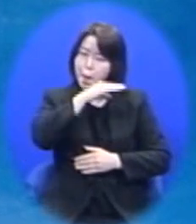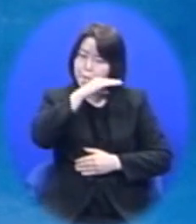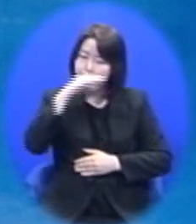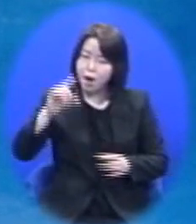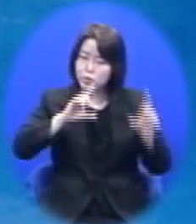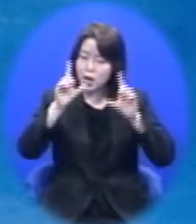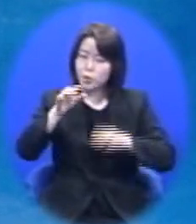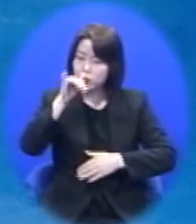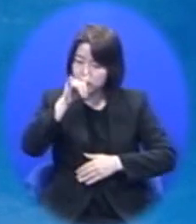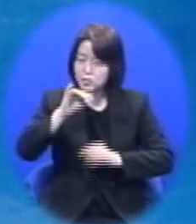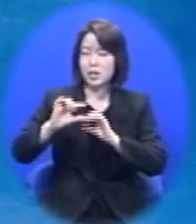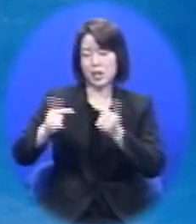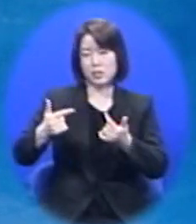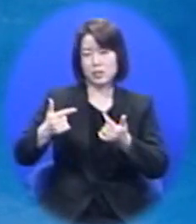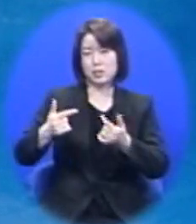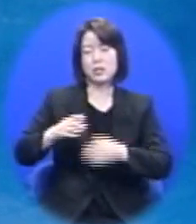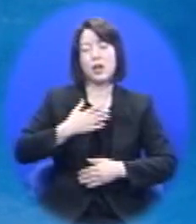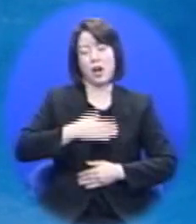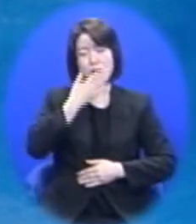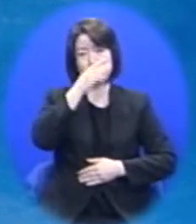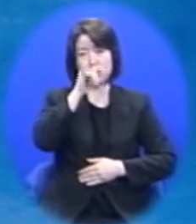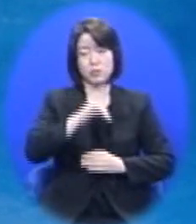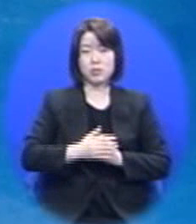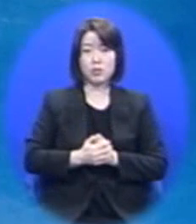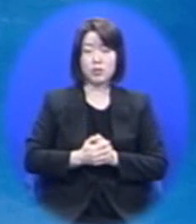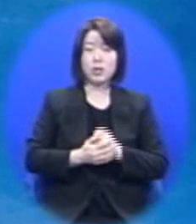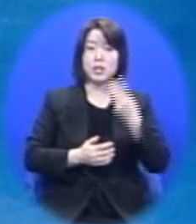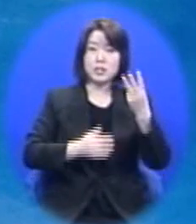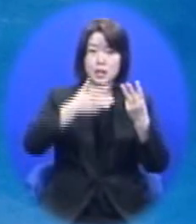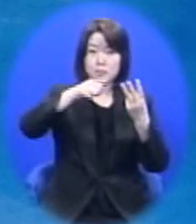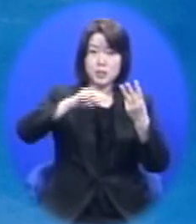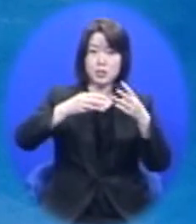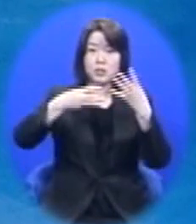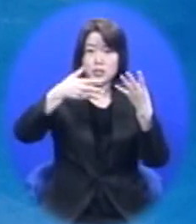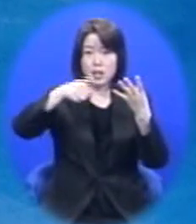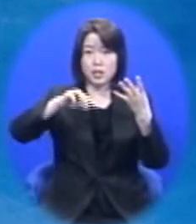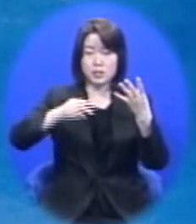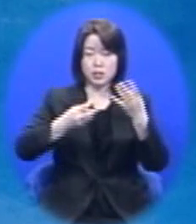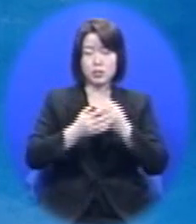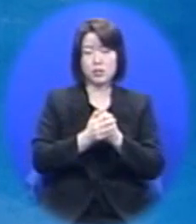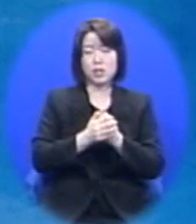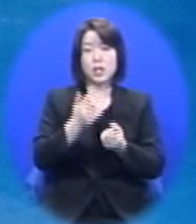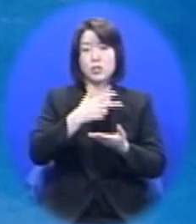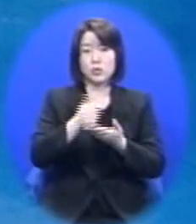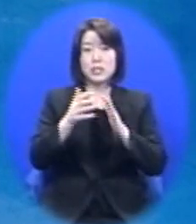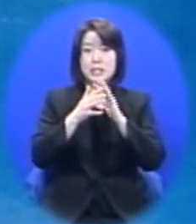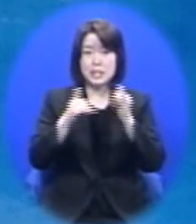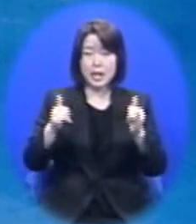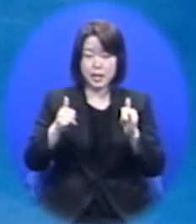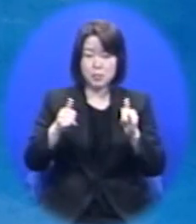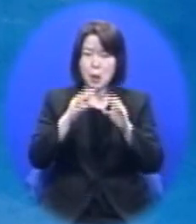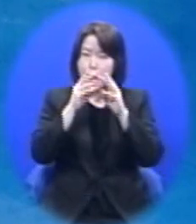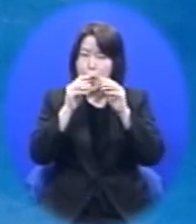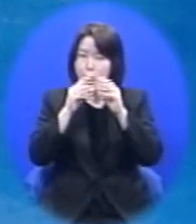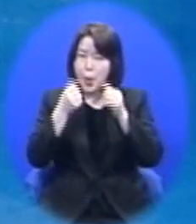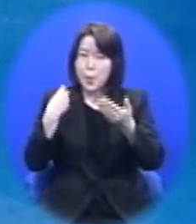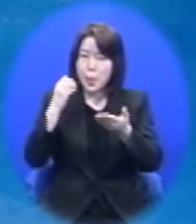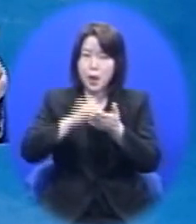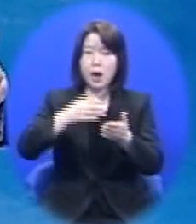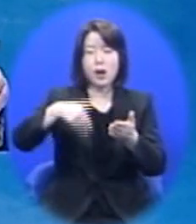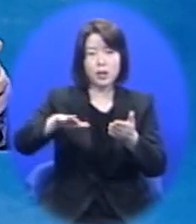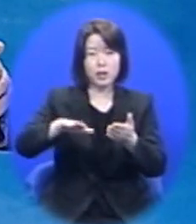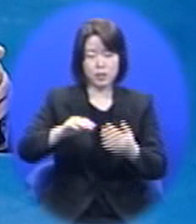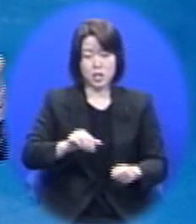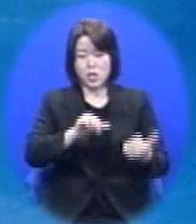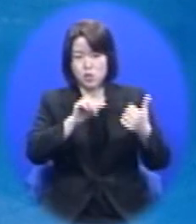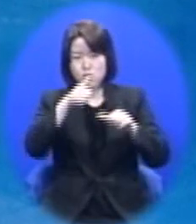알게 됩니다. 3절, 4절에 주님께서는 사람을 티끌로 돌아가게 하시고 죽을 인생들아